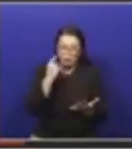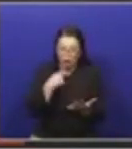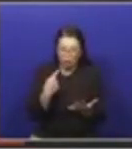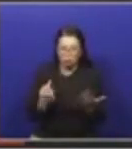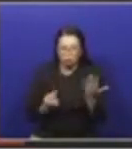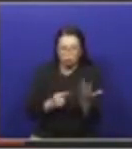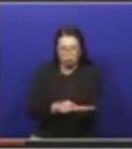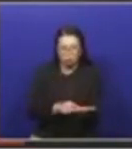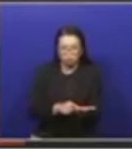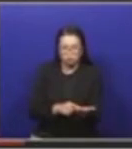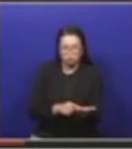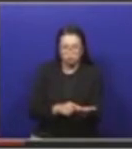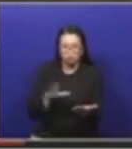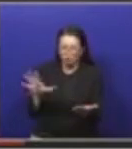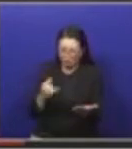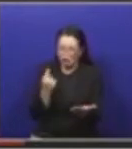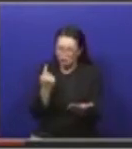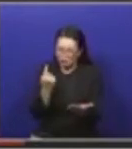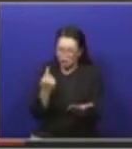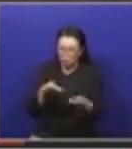แก้ปัญหาที่แก้ยากมากเพราะเครื่องมือที่ใช้ในการมาแก้ไขปัญหาก็คือแผนที่แต่ในเบื้องต้นต้องบอกว่าเราต้องใช้แผนที่ที่อย่างเดียวกันก็คือวันMapหรือจะแก้ไขปัญหาและคุยเรื่องนี้กันรู้เรื่องครับที่ประหลาดก็คือไทยใช้แผนที่หลายมาตราส่วนเกิน